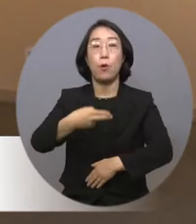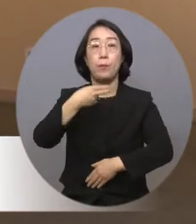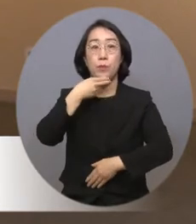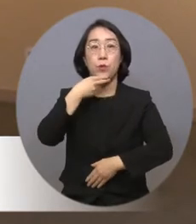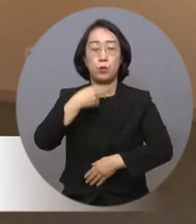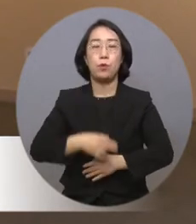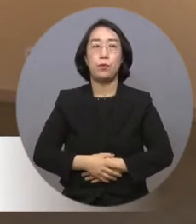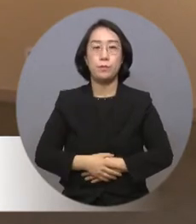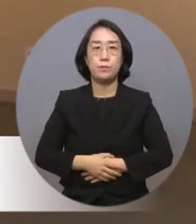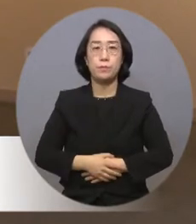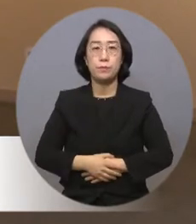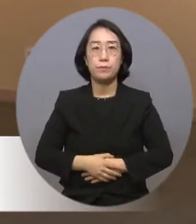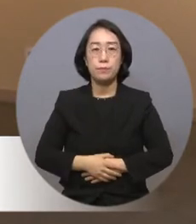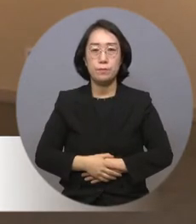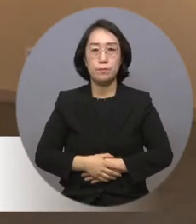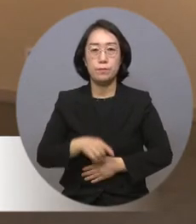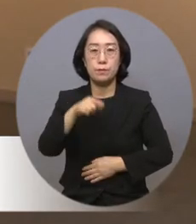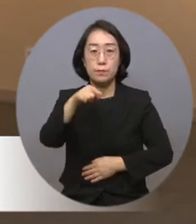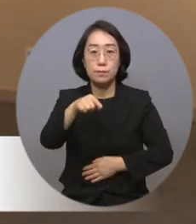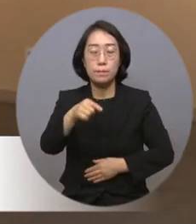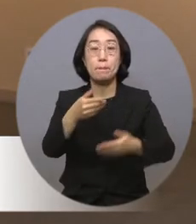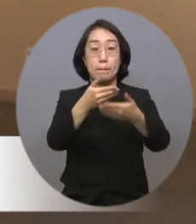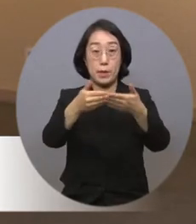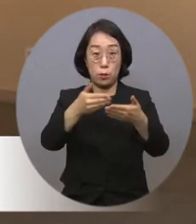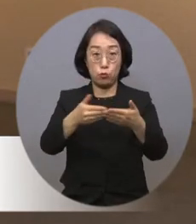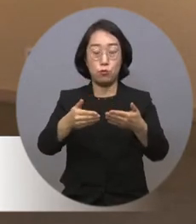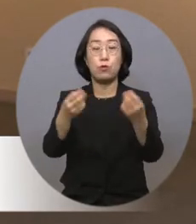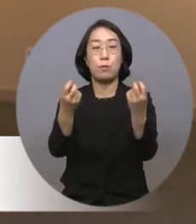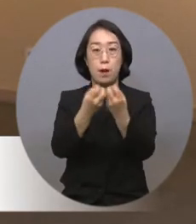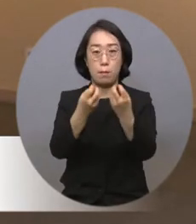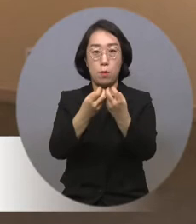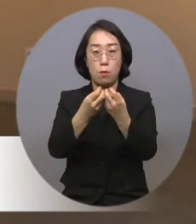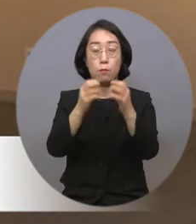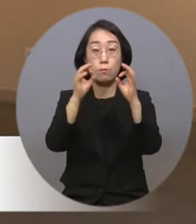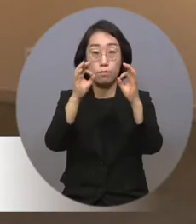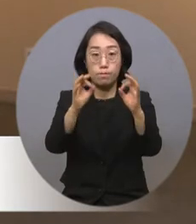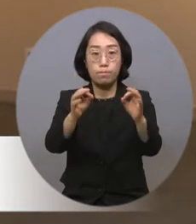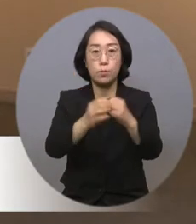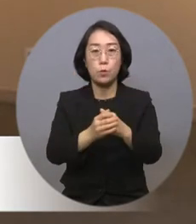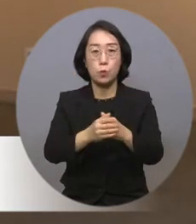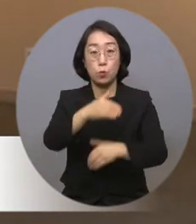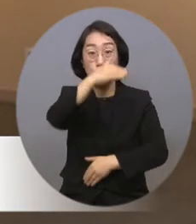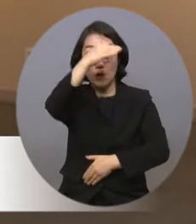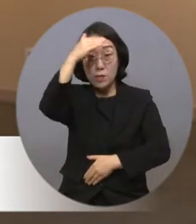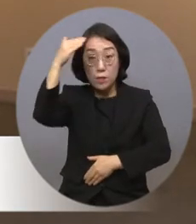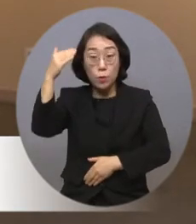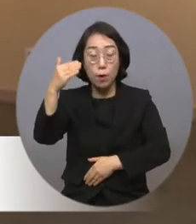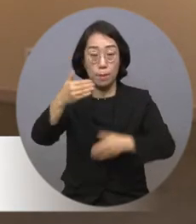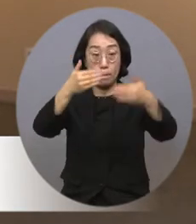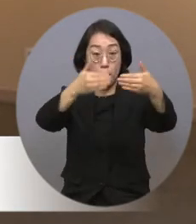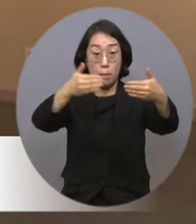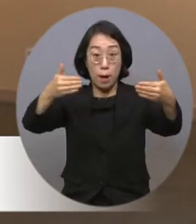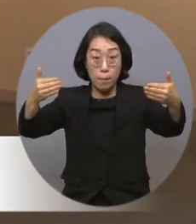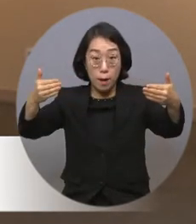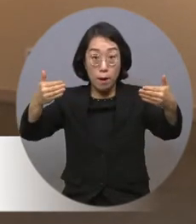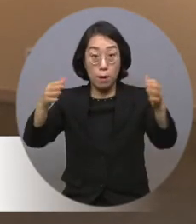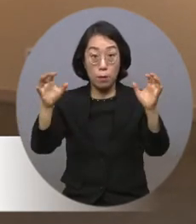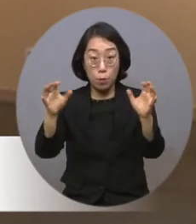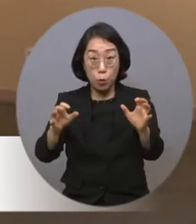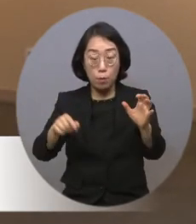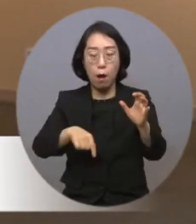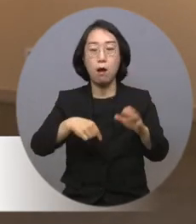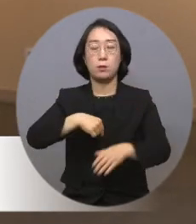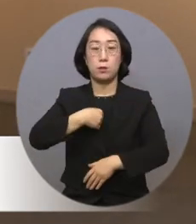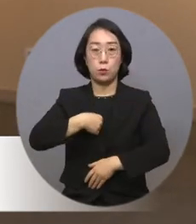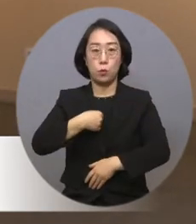마땅히 없었는데 이 미술 프로그램을 통해서 또 이런 전시회를 이제 개최함으로써 그분들이